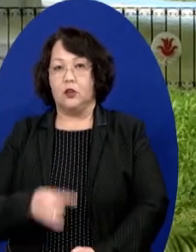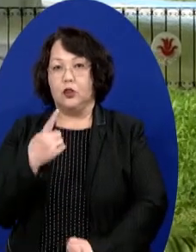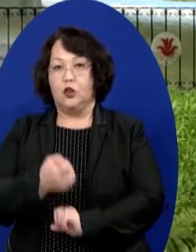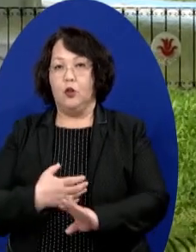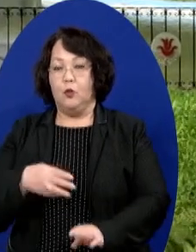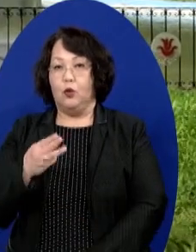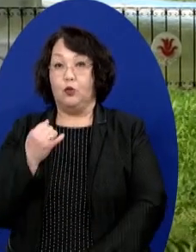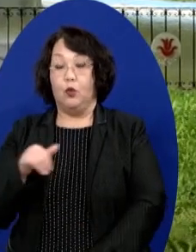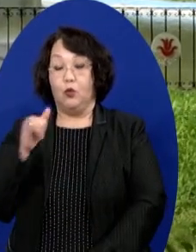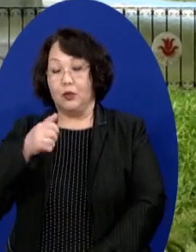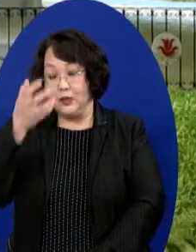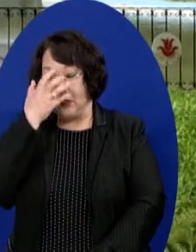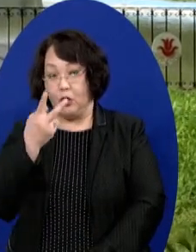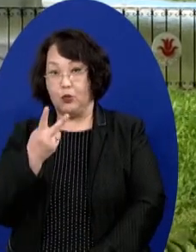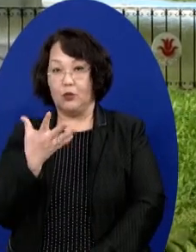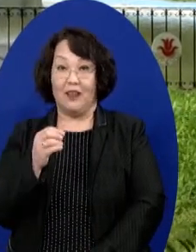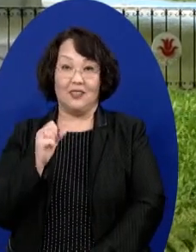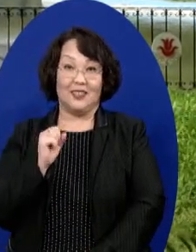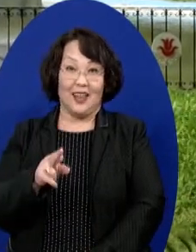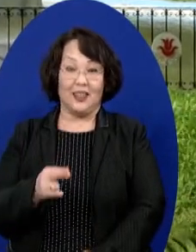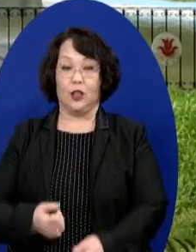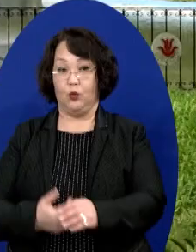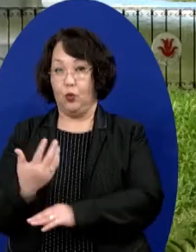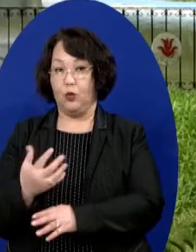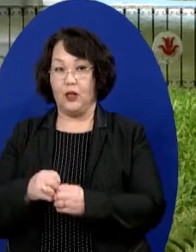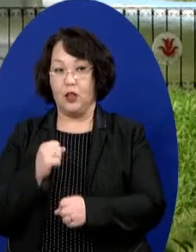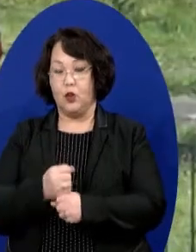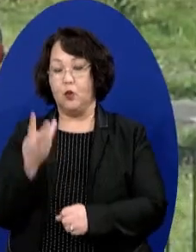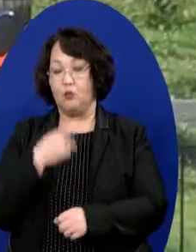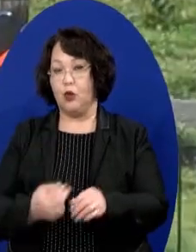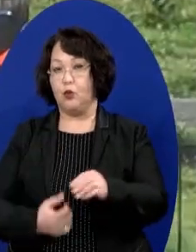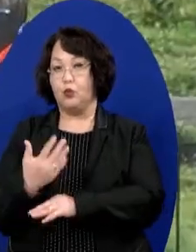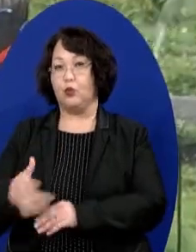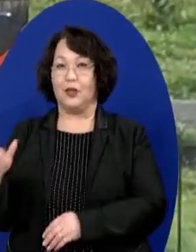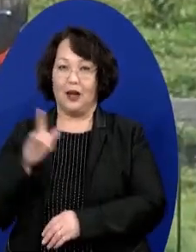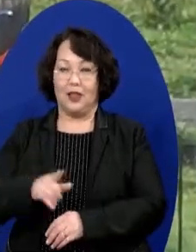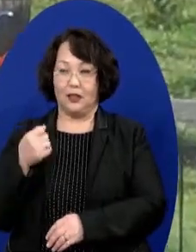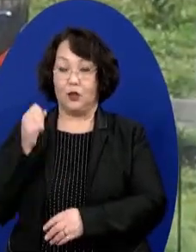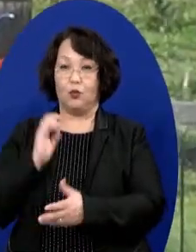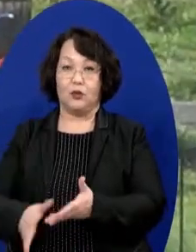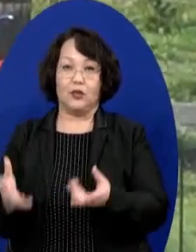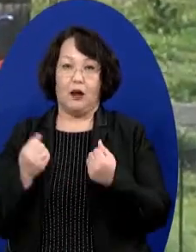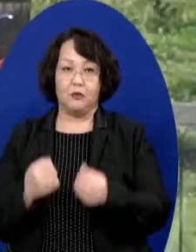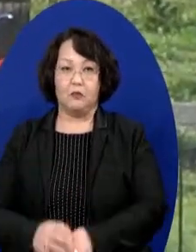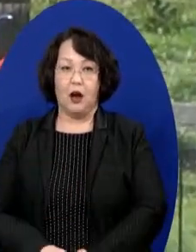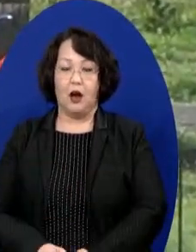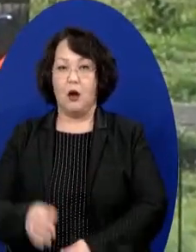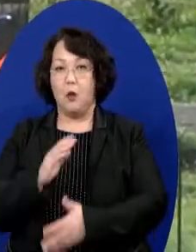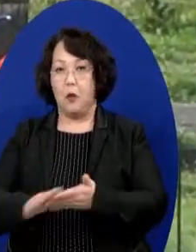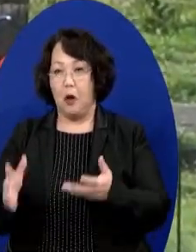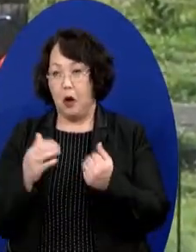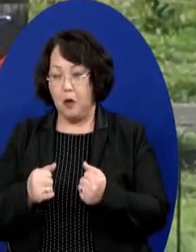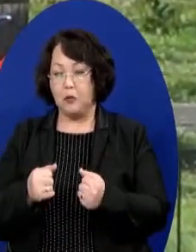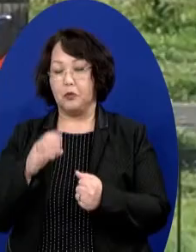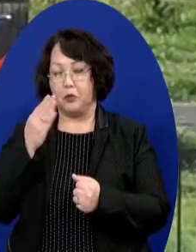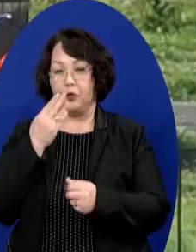хэд Туркийн засгийн газар 250 орчим сая тарц суулгацыг мод үржүүлэхийн газруудаасаа худалдан авсан байна. Худалдан авч тодорхой